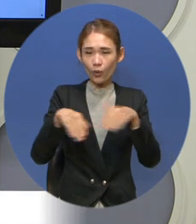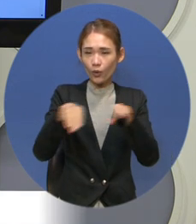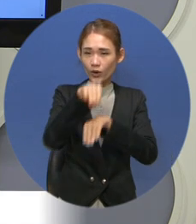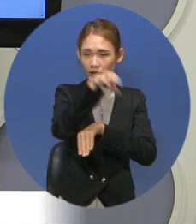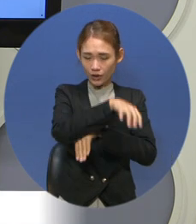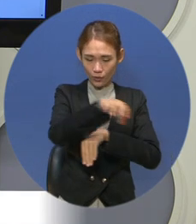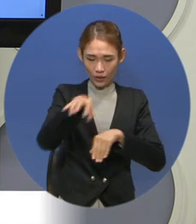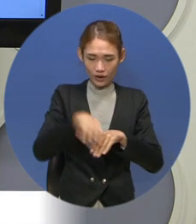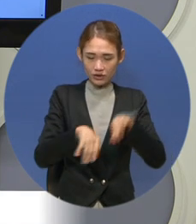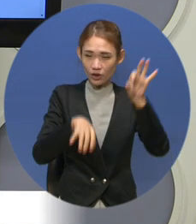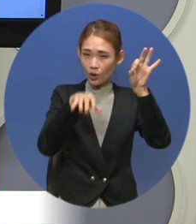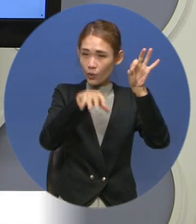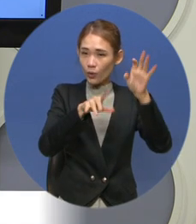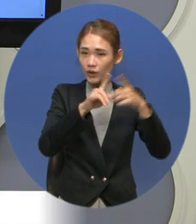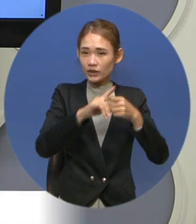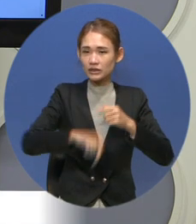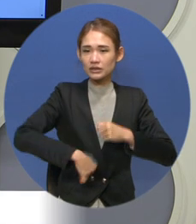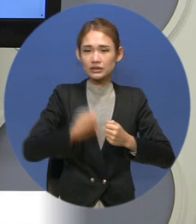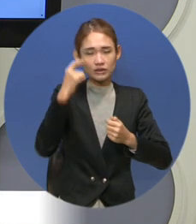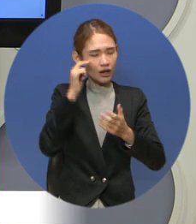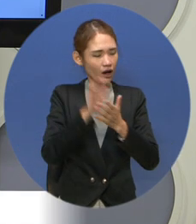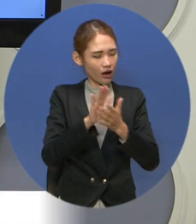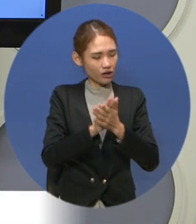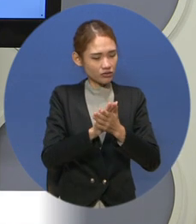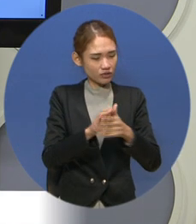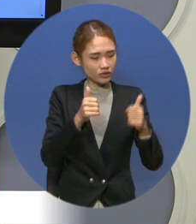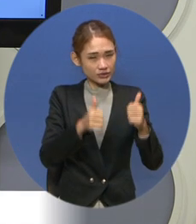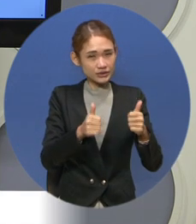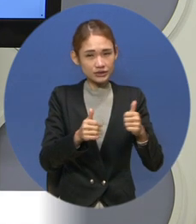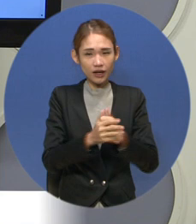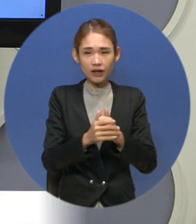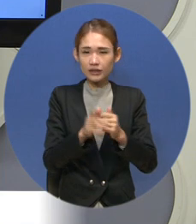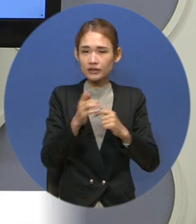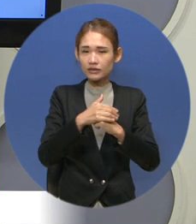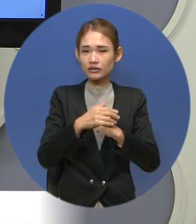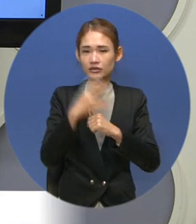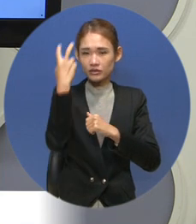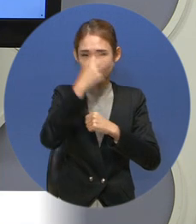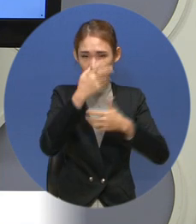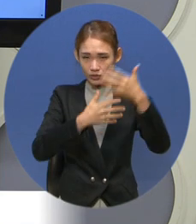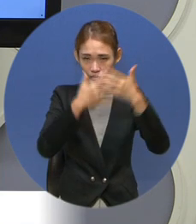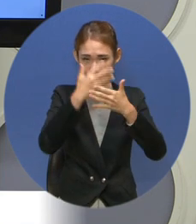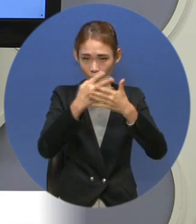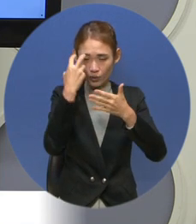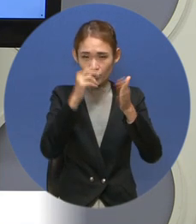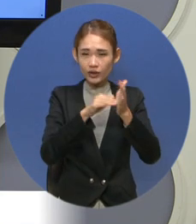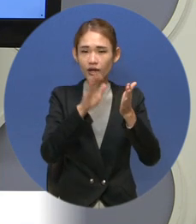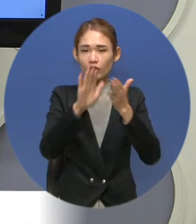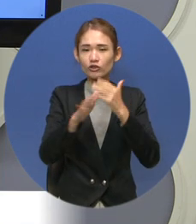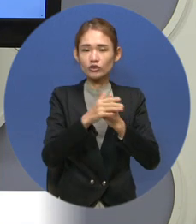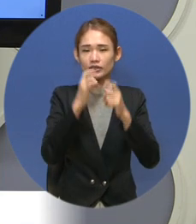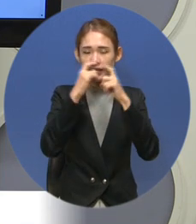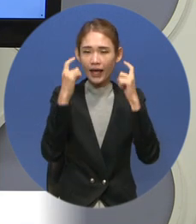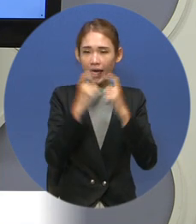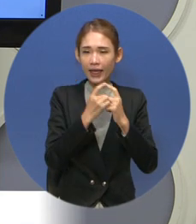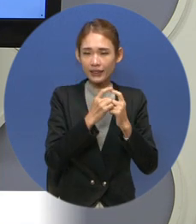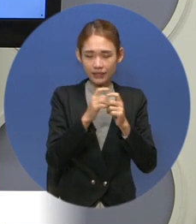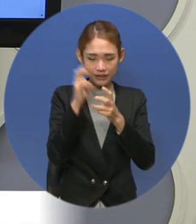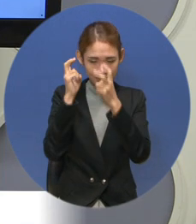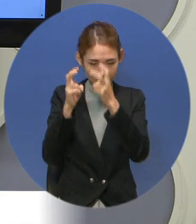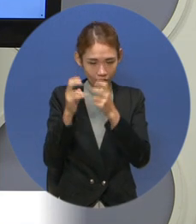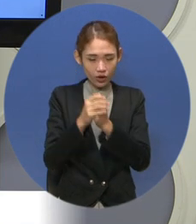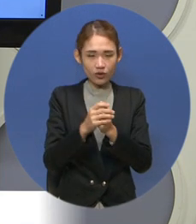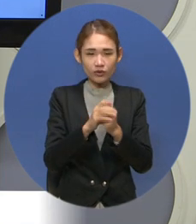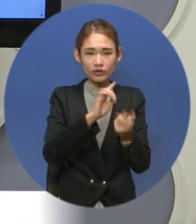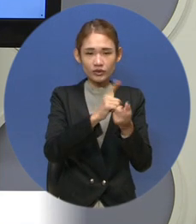대상으로 자가진단과 현장 인터뷰 실사 결과 검증을 실시한 후 개별 기업별로 장애